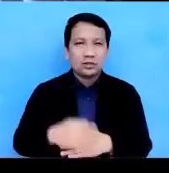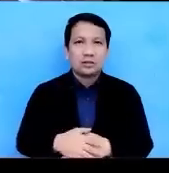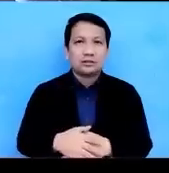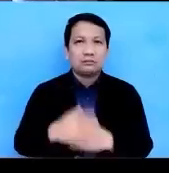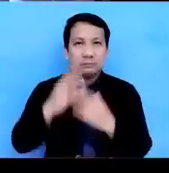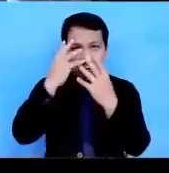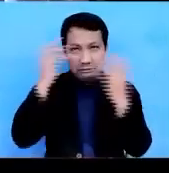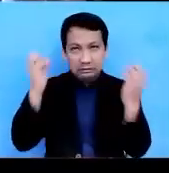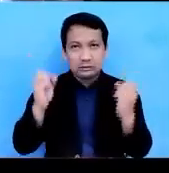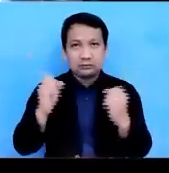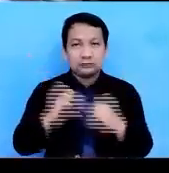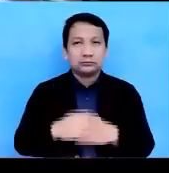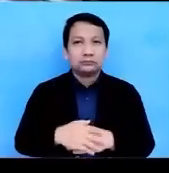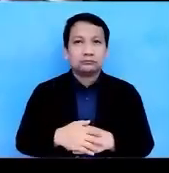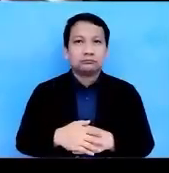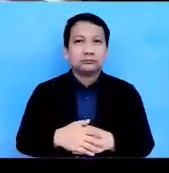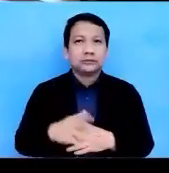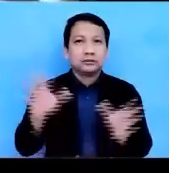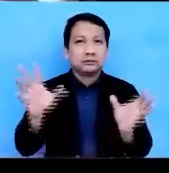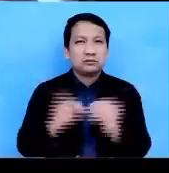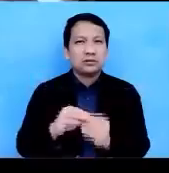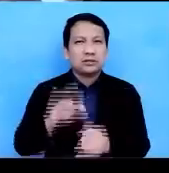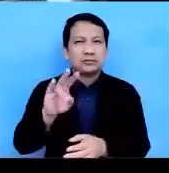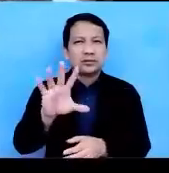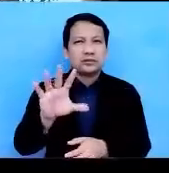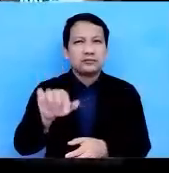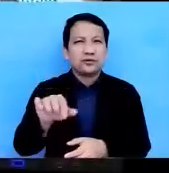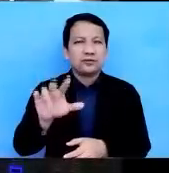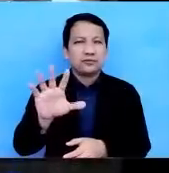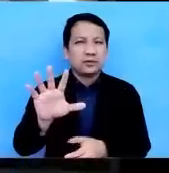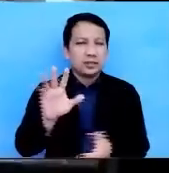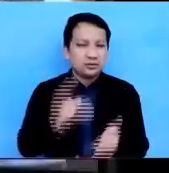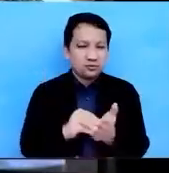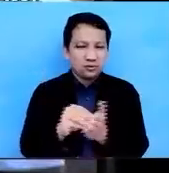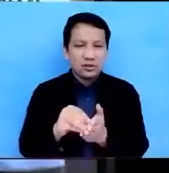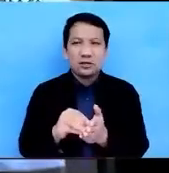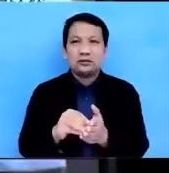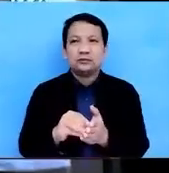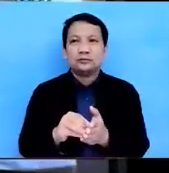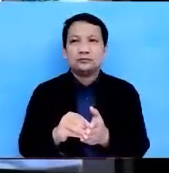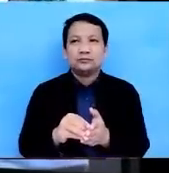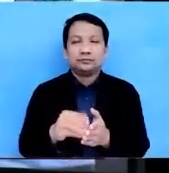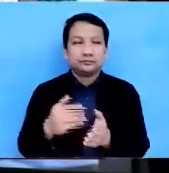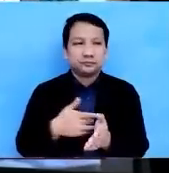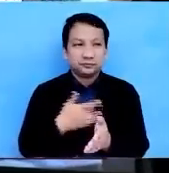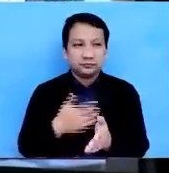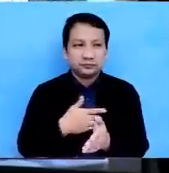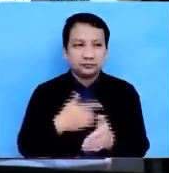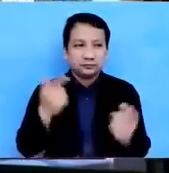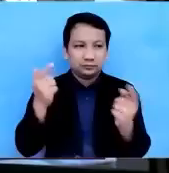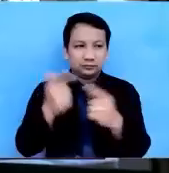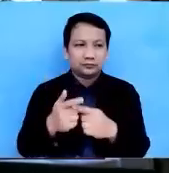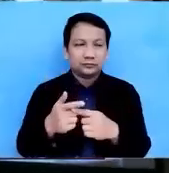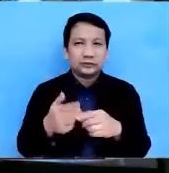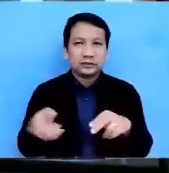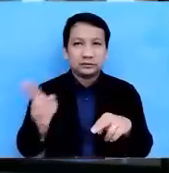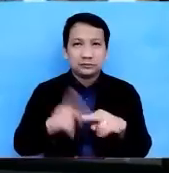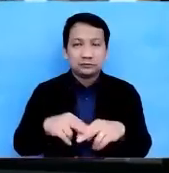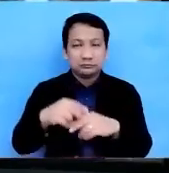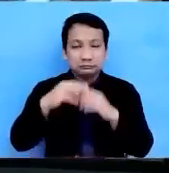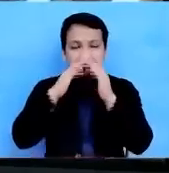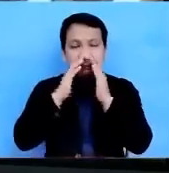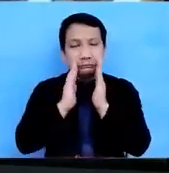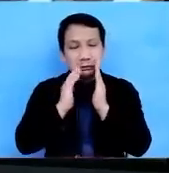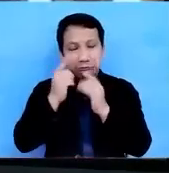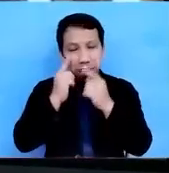o yung galit na umabot po ng mahigit 75 million ang overall reach. Sumunod po yung cry, yung mga umiyak